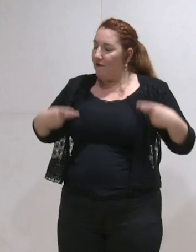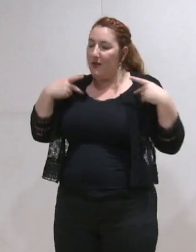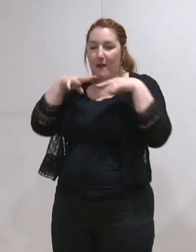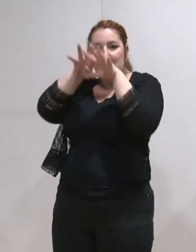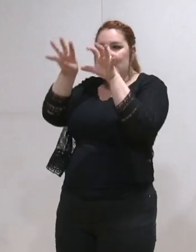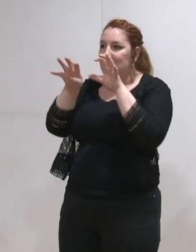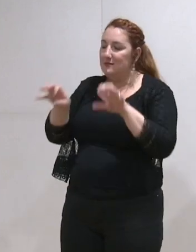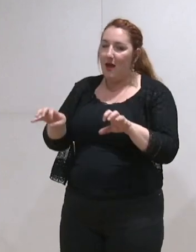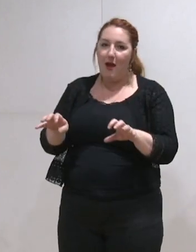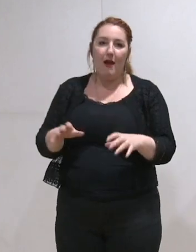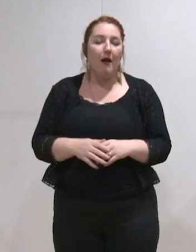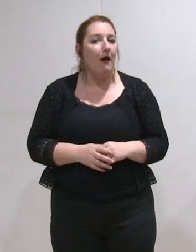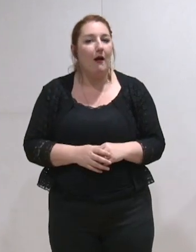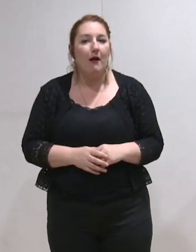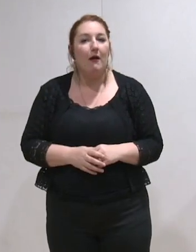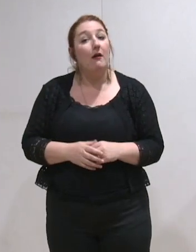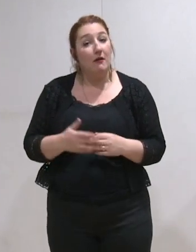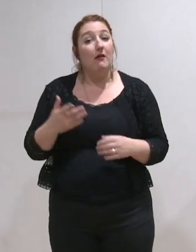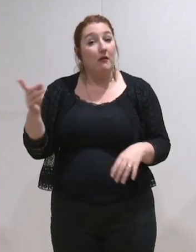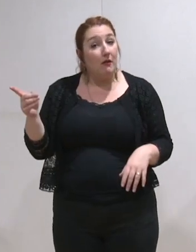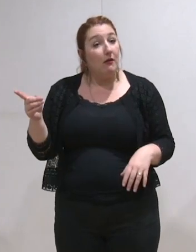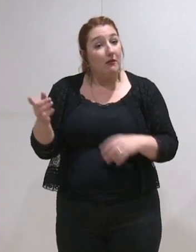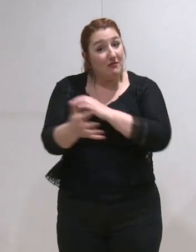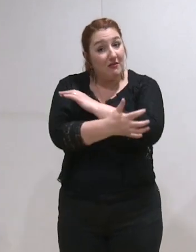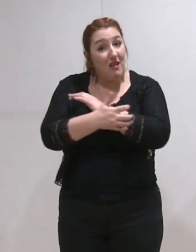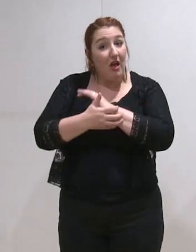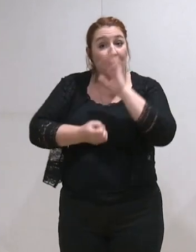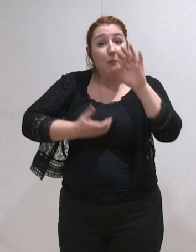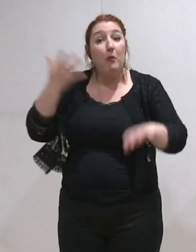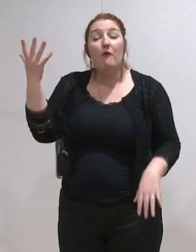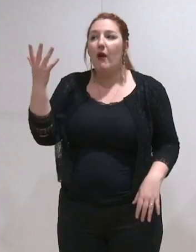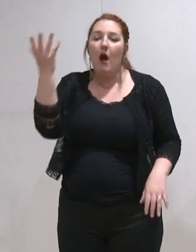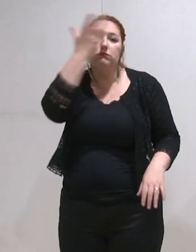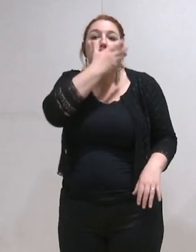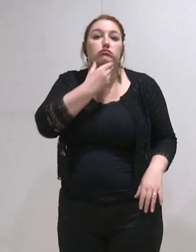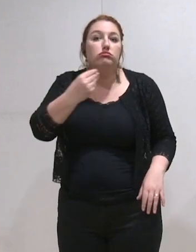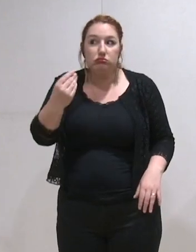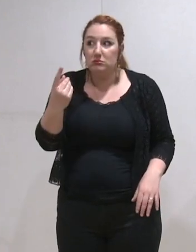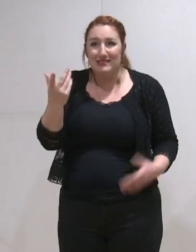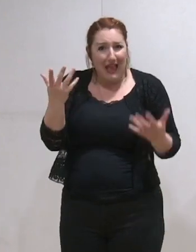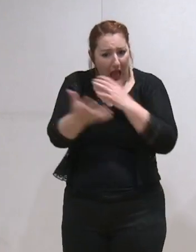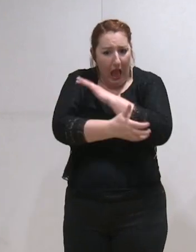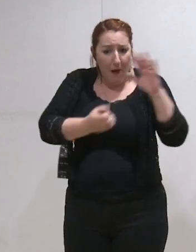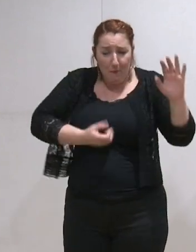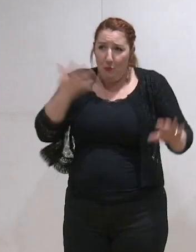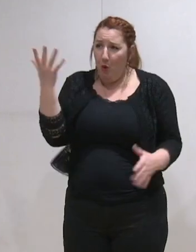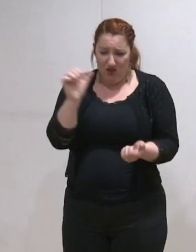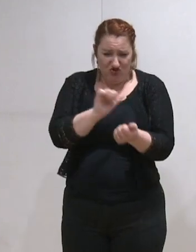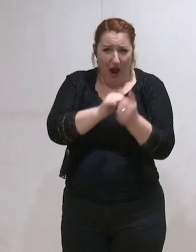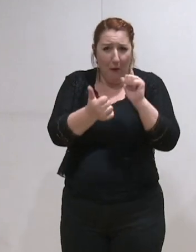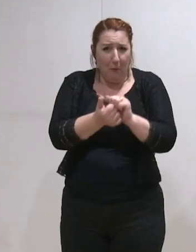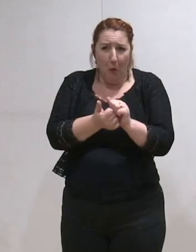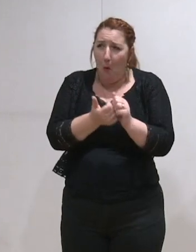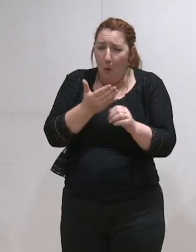et de l'existence et tout ça c'est de l' l'art épova de l'art sublime c'est fait de l'art pauvre avec juste du charbon de bois et un peu